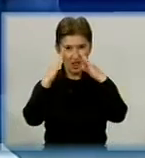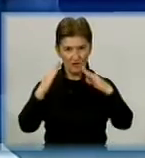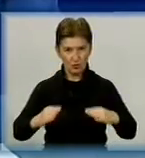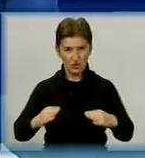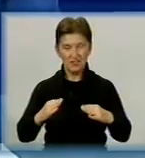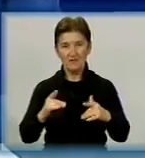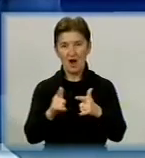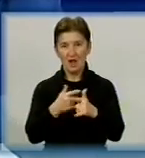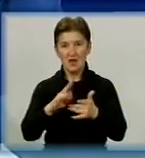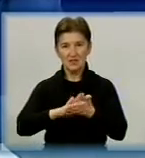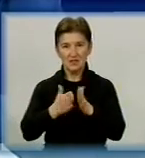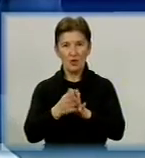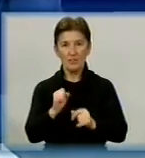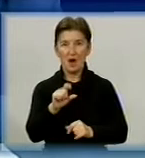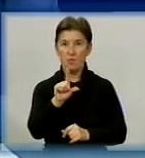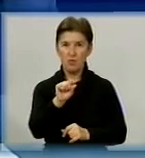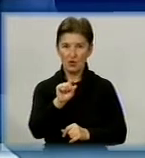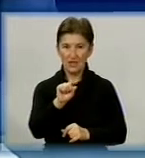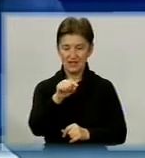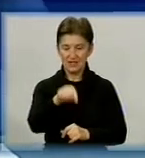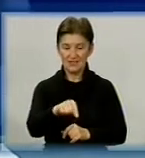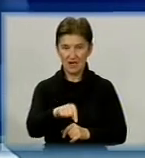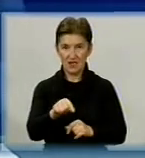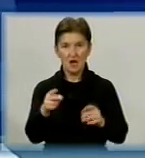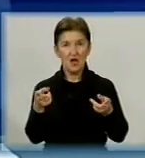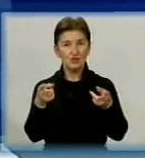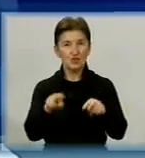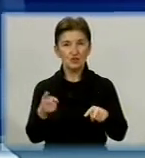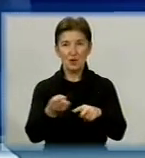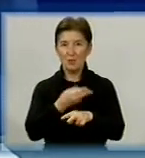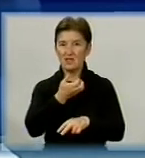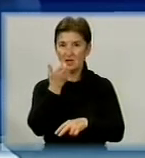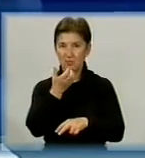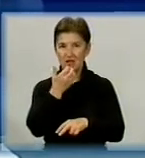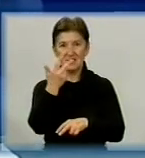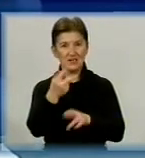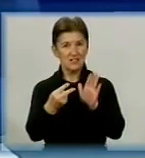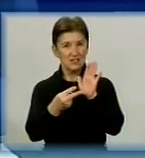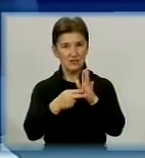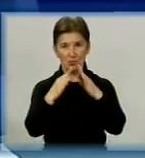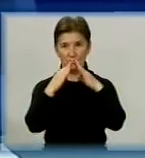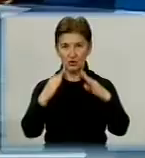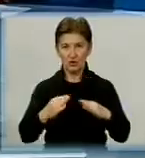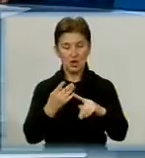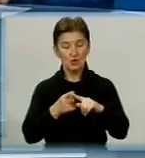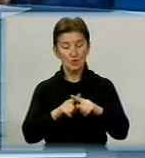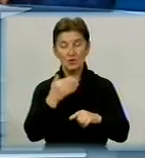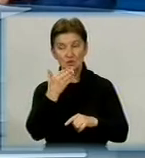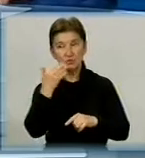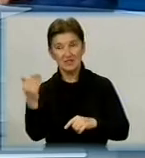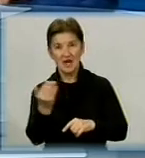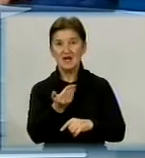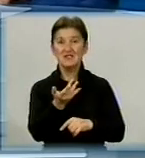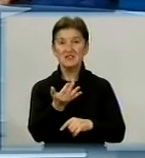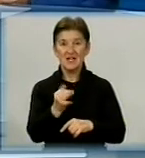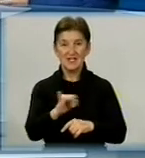Але станом на понеділок, цей понеділок, в Кіровограді залишалось без тепла ще 37 будинків. Отже, Сергій Григорович, скільки з цих